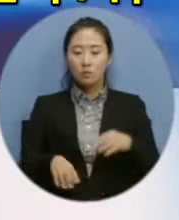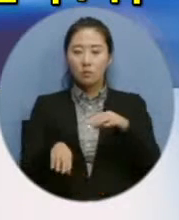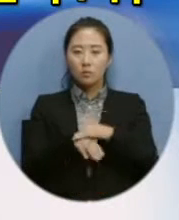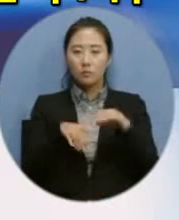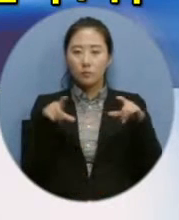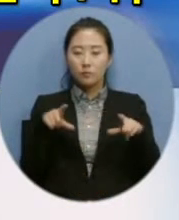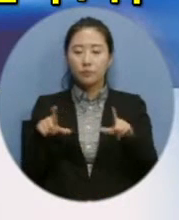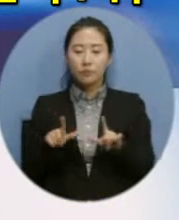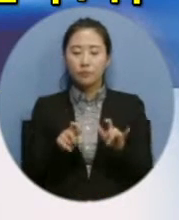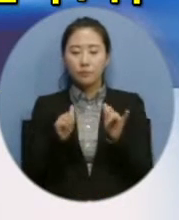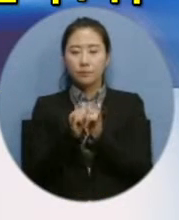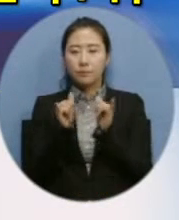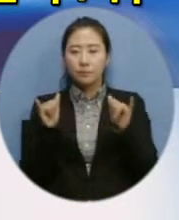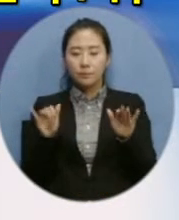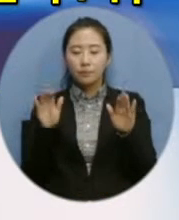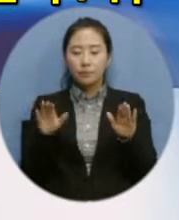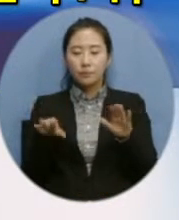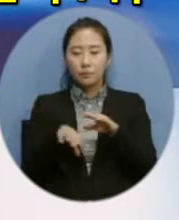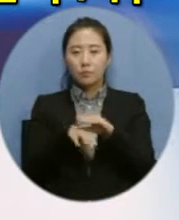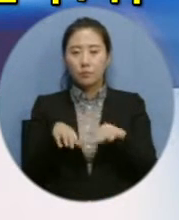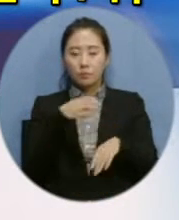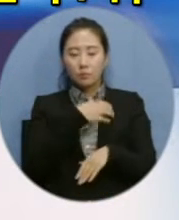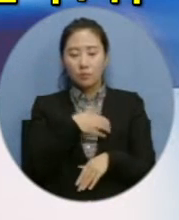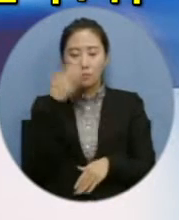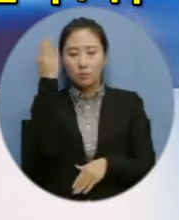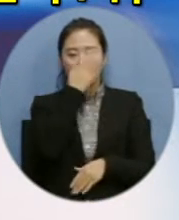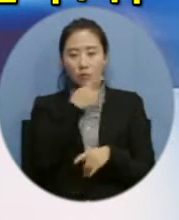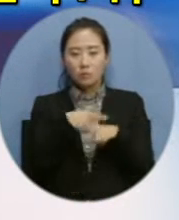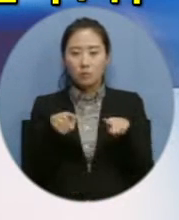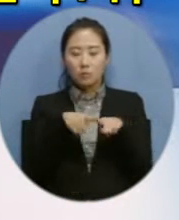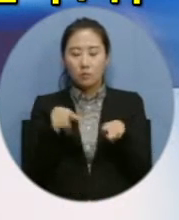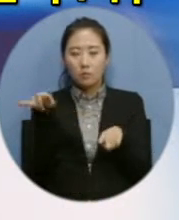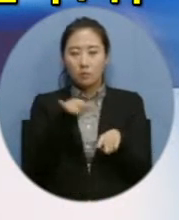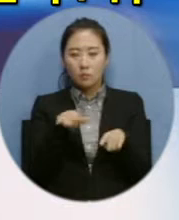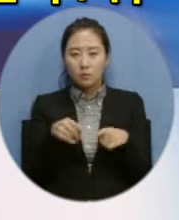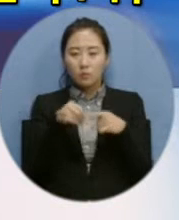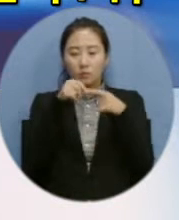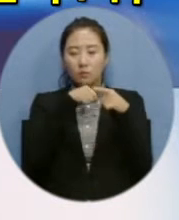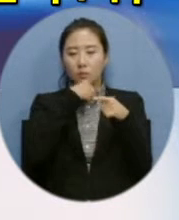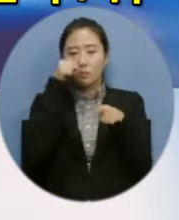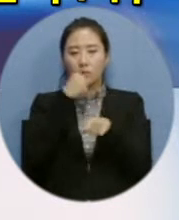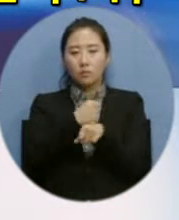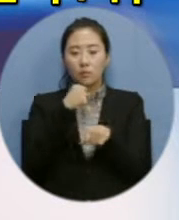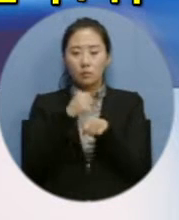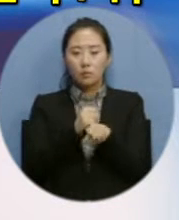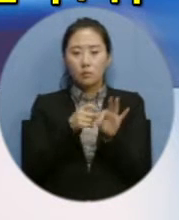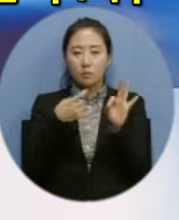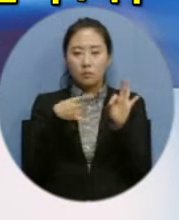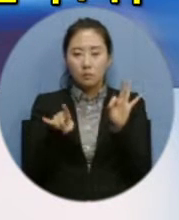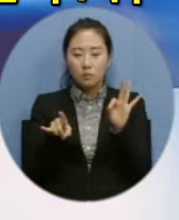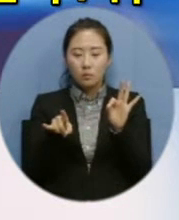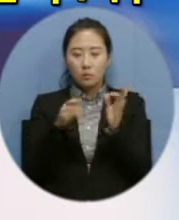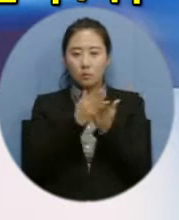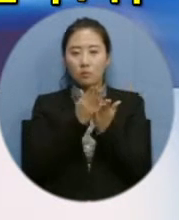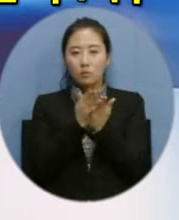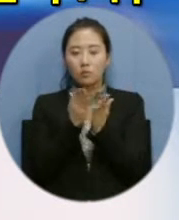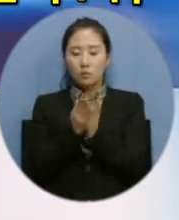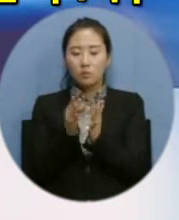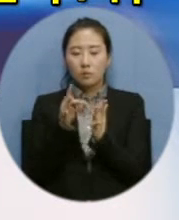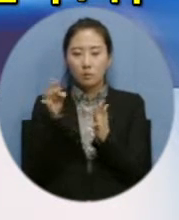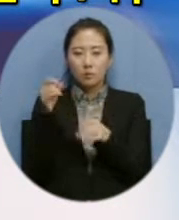종로구 민들은 올해 종로구청 이정국 청렴도 평가에서 1위를 수상한 것을 10대 뉴스 중 첫째로